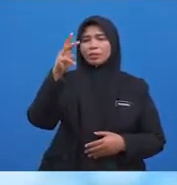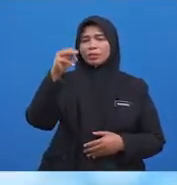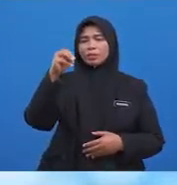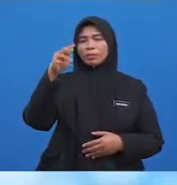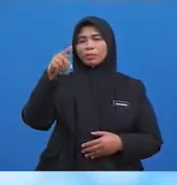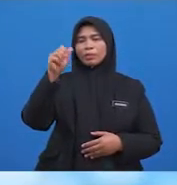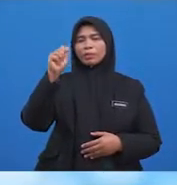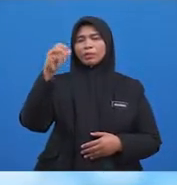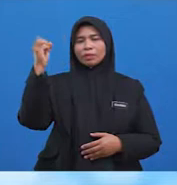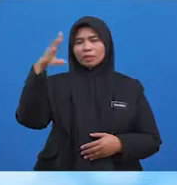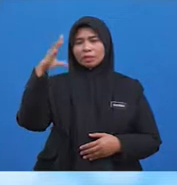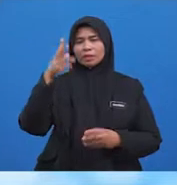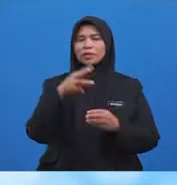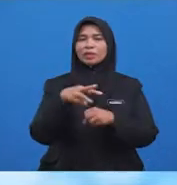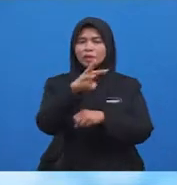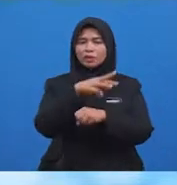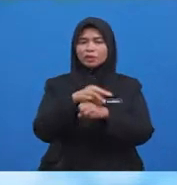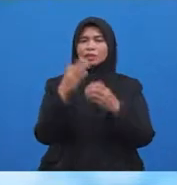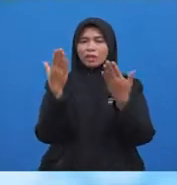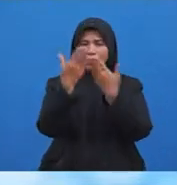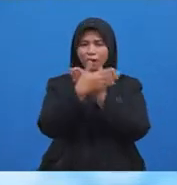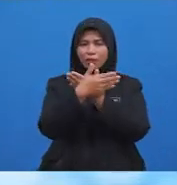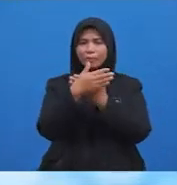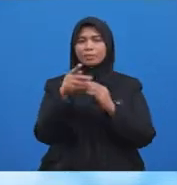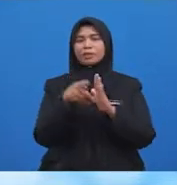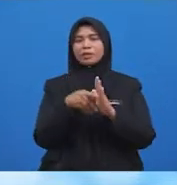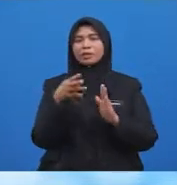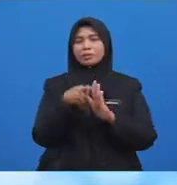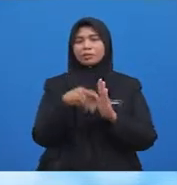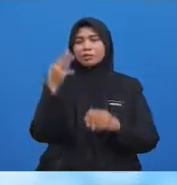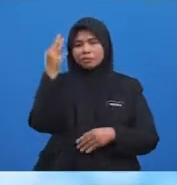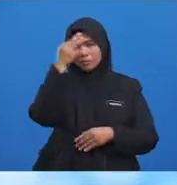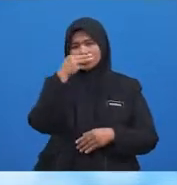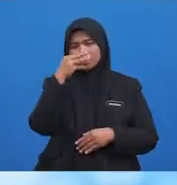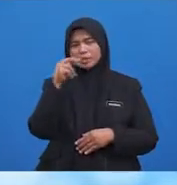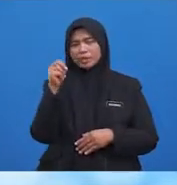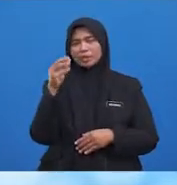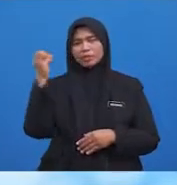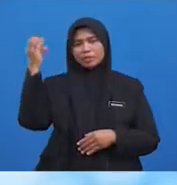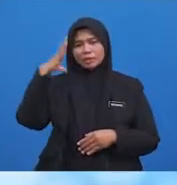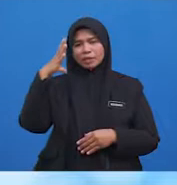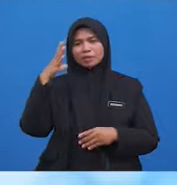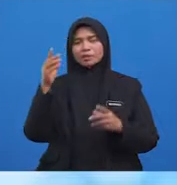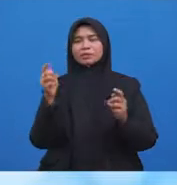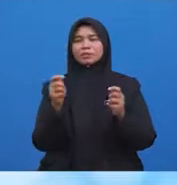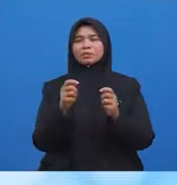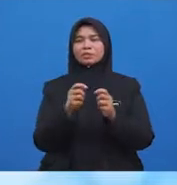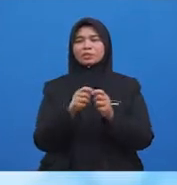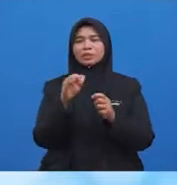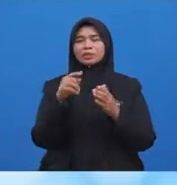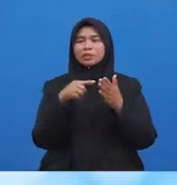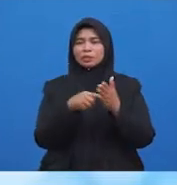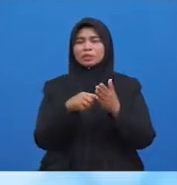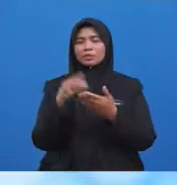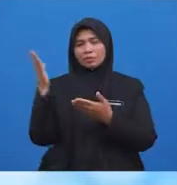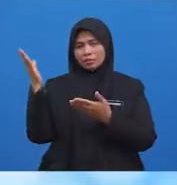kawasan gelap yang terbetuk pada permukaan matahari seperti yang ditunjukkan